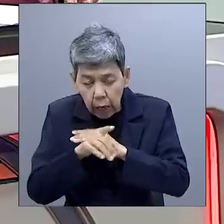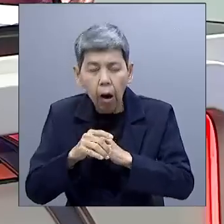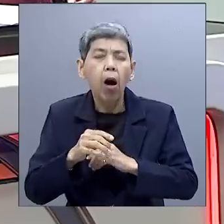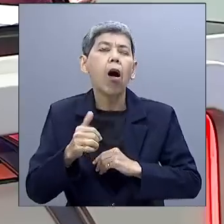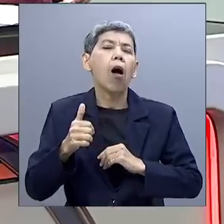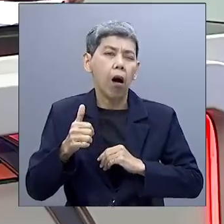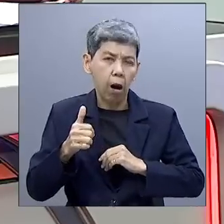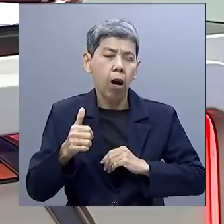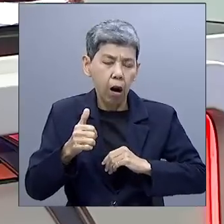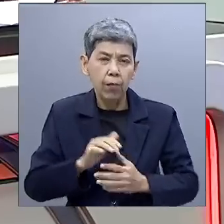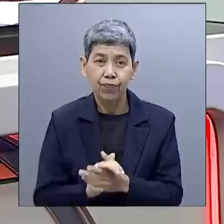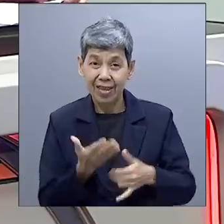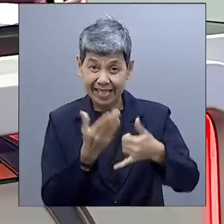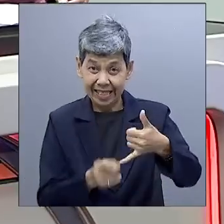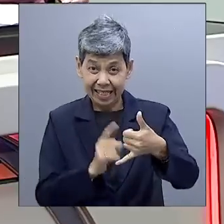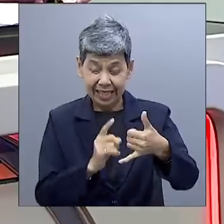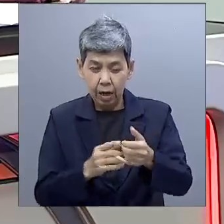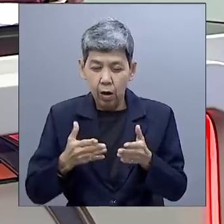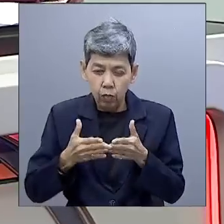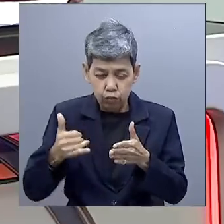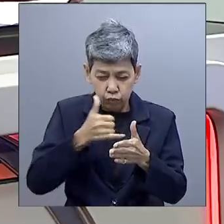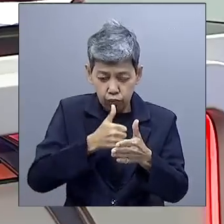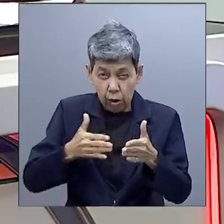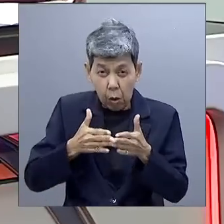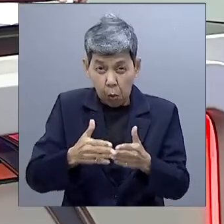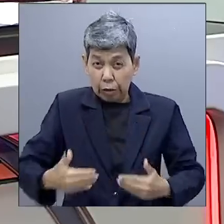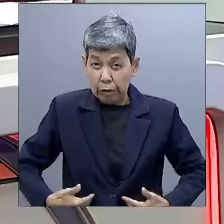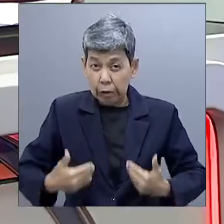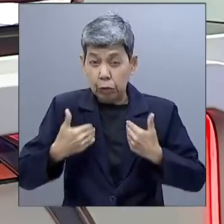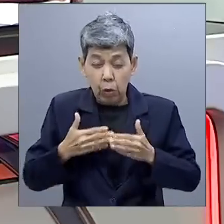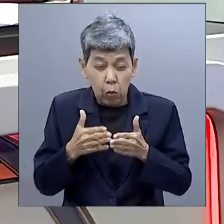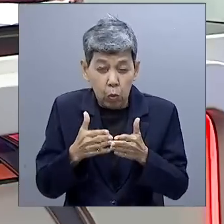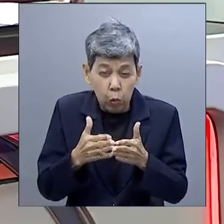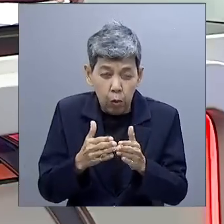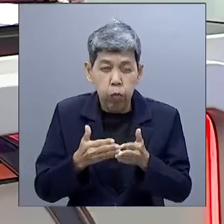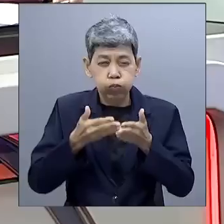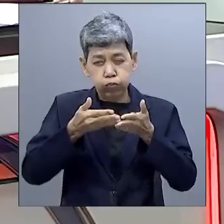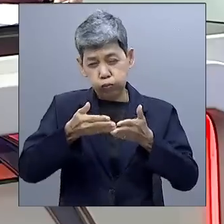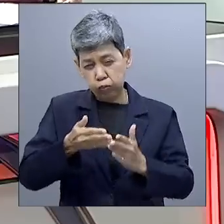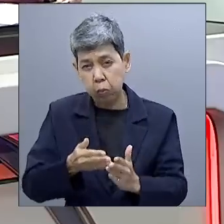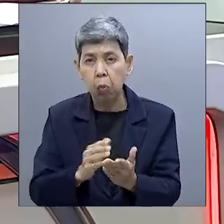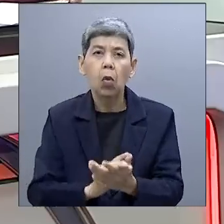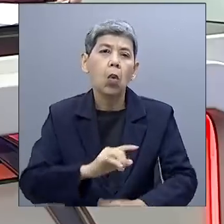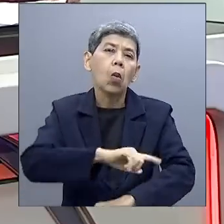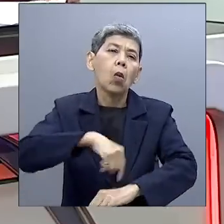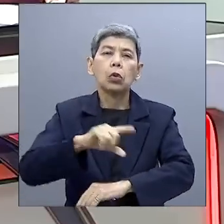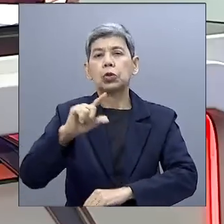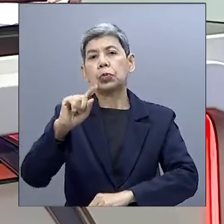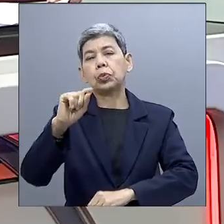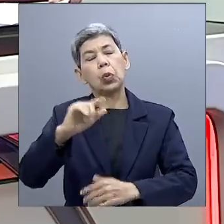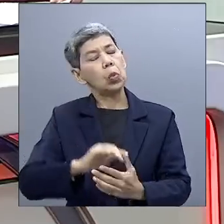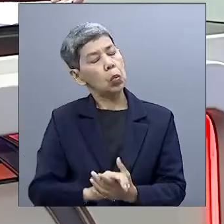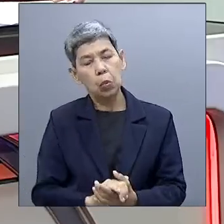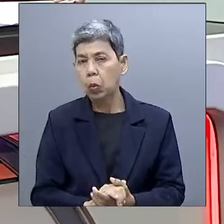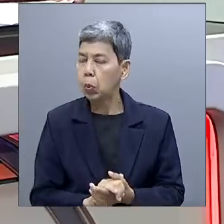คนที่ข้ามเรือมาต้องใช้ชีวิตบนเรือข้ามทะเลแดงถึง 20ชั่วโมงเป็นช่วงเวลา